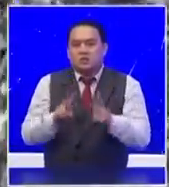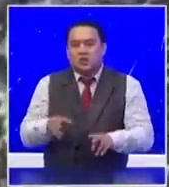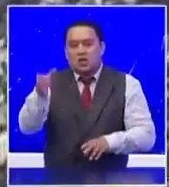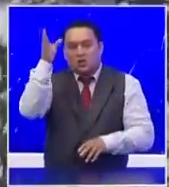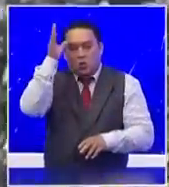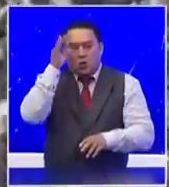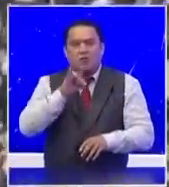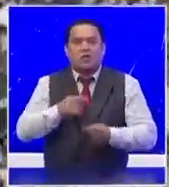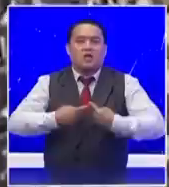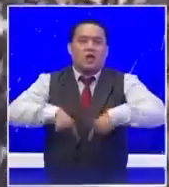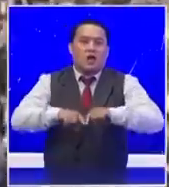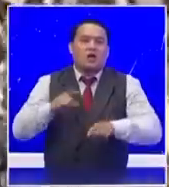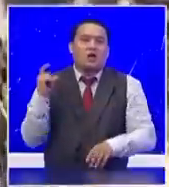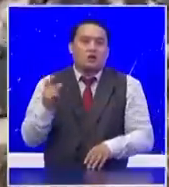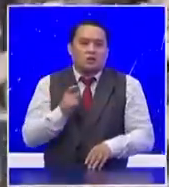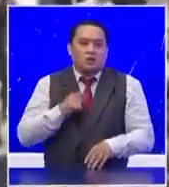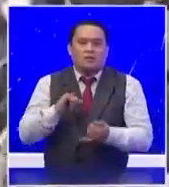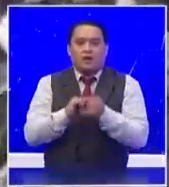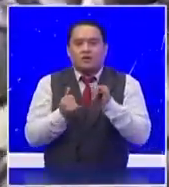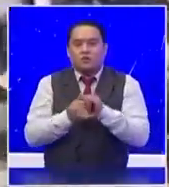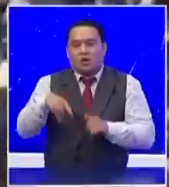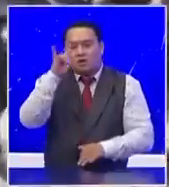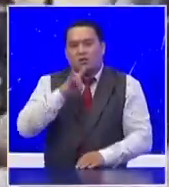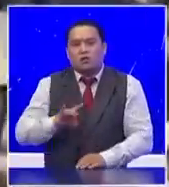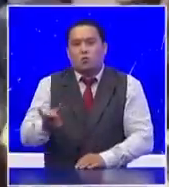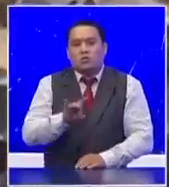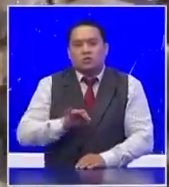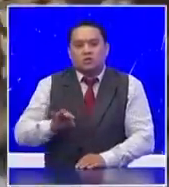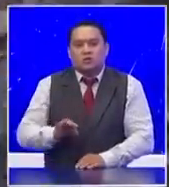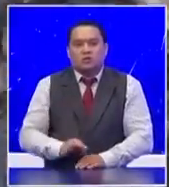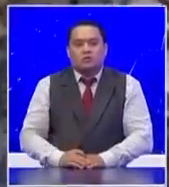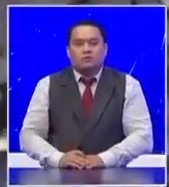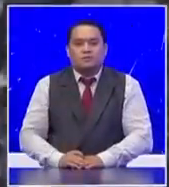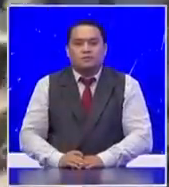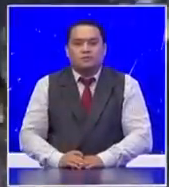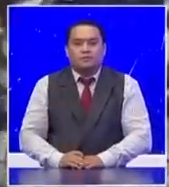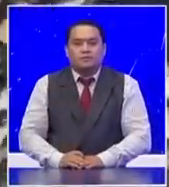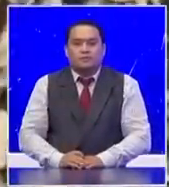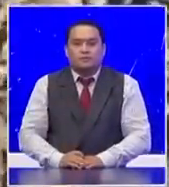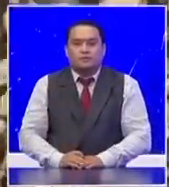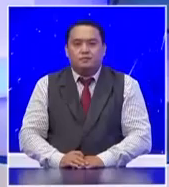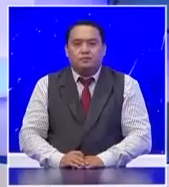научных организаций, инспекций и Департамента экологии Восточно-Казахстанской области.